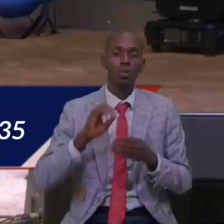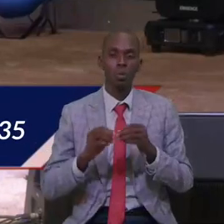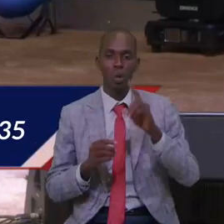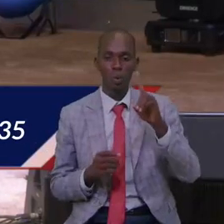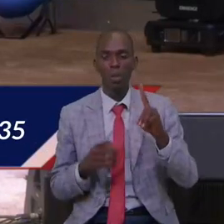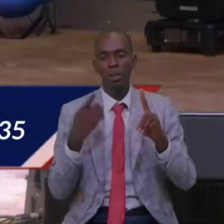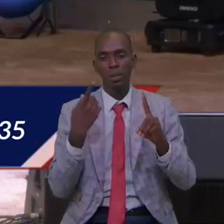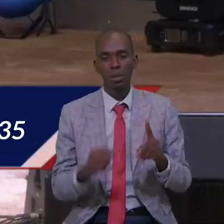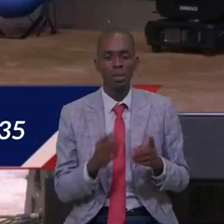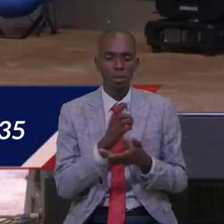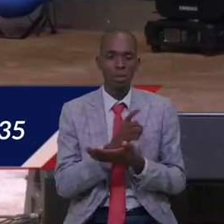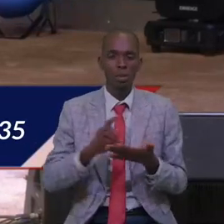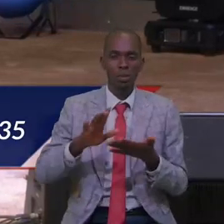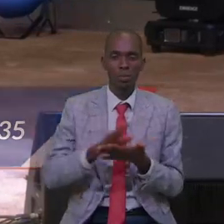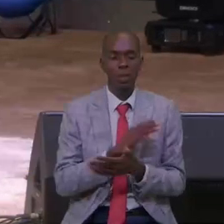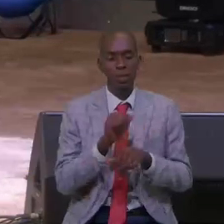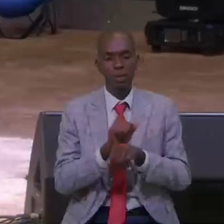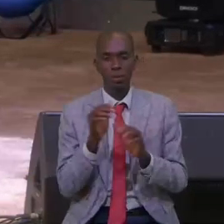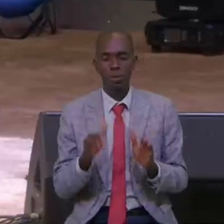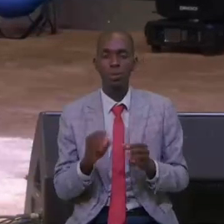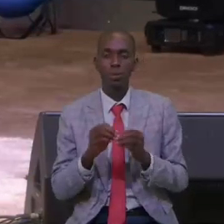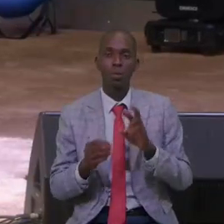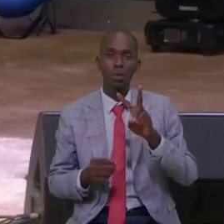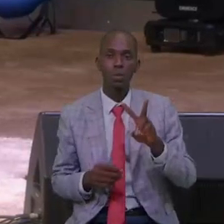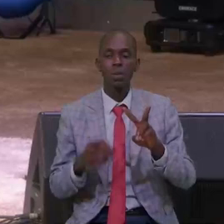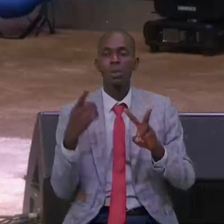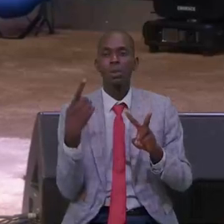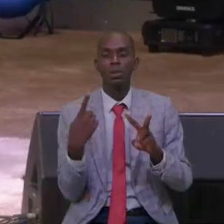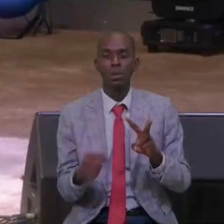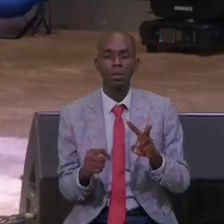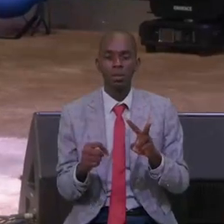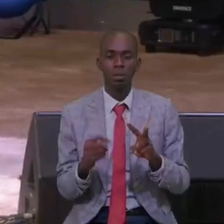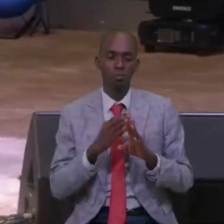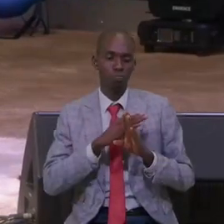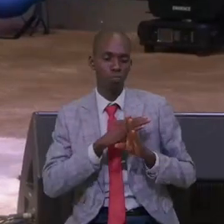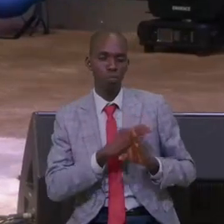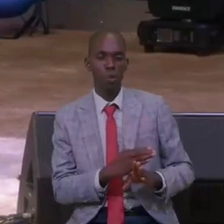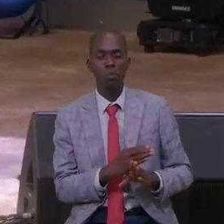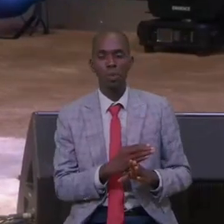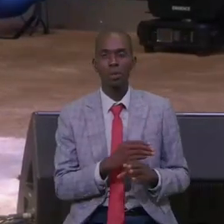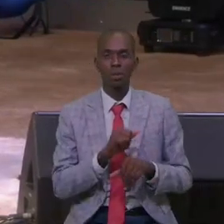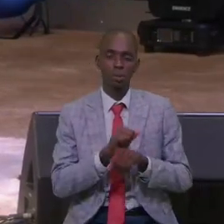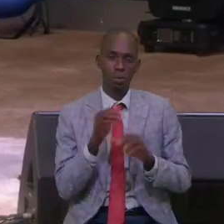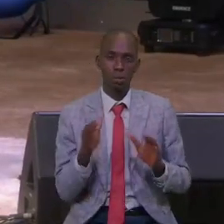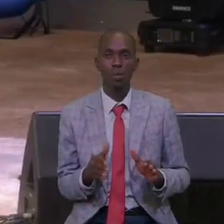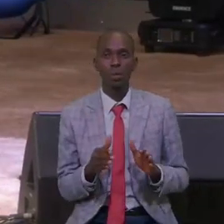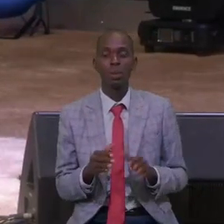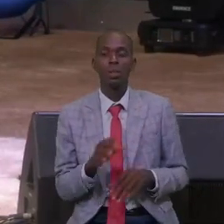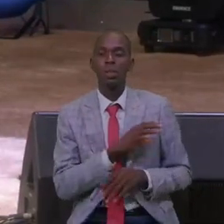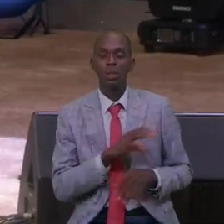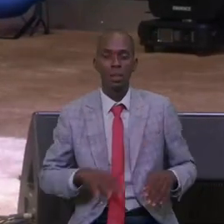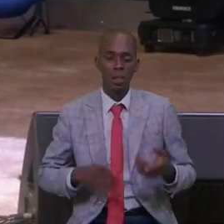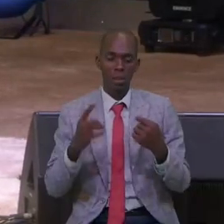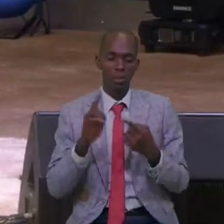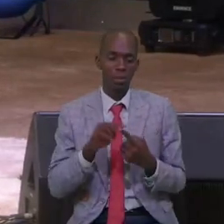la pierre surnaturelle. 2, la pierre d'achoppement. La pierre d'achoppement. Il est venu dans ce